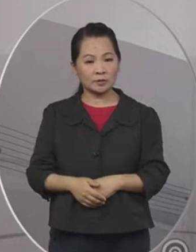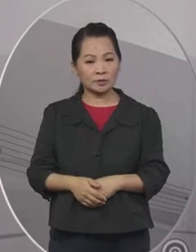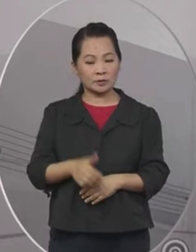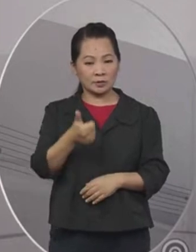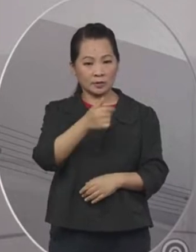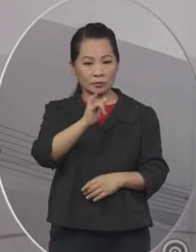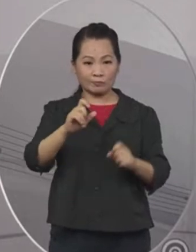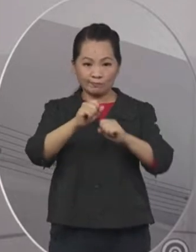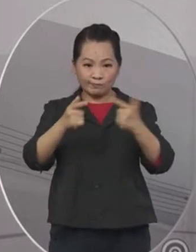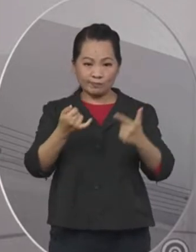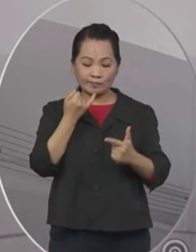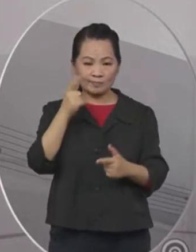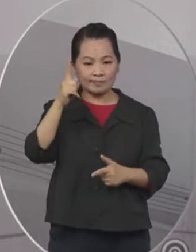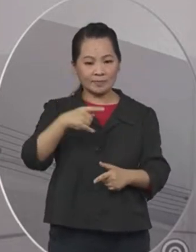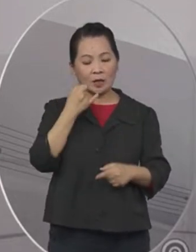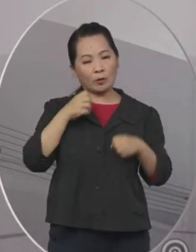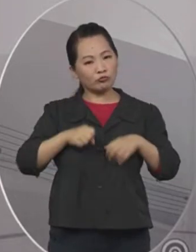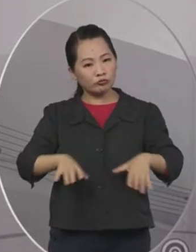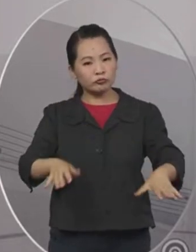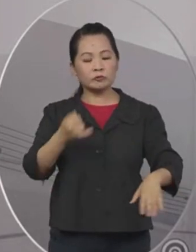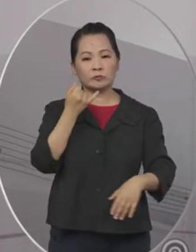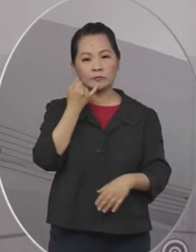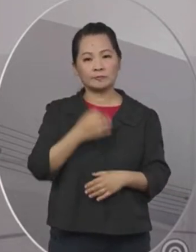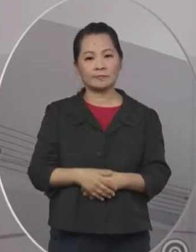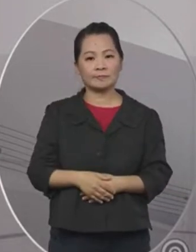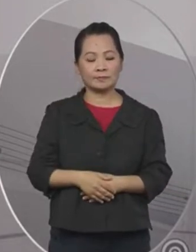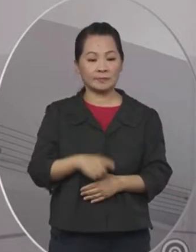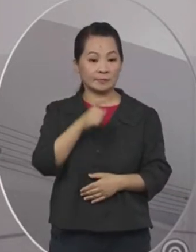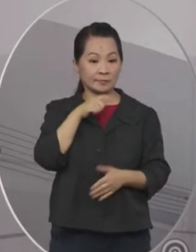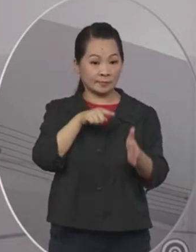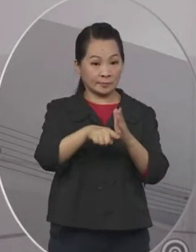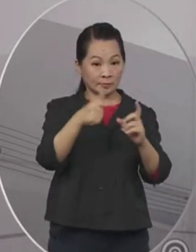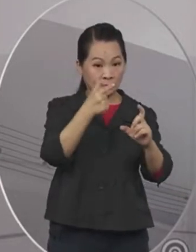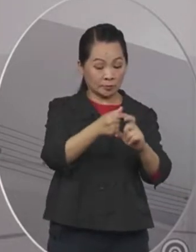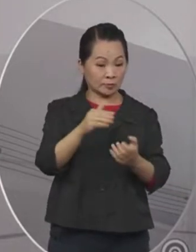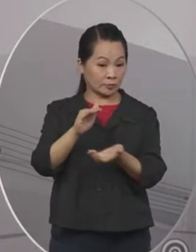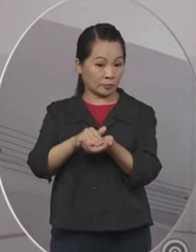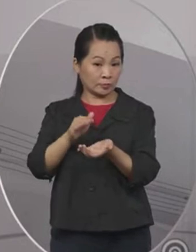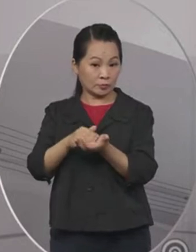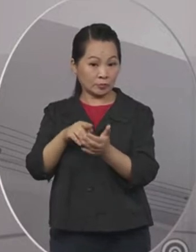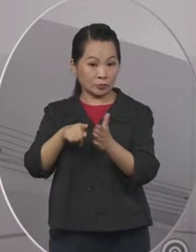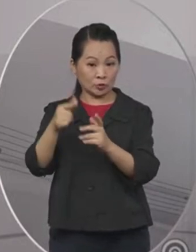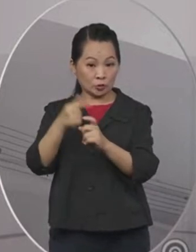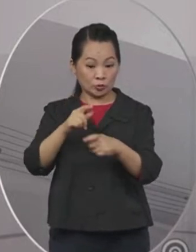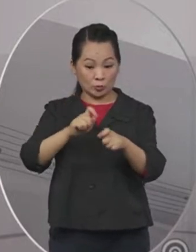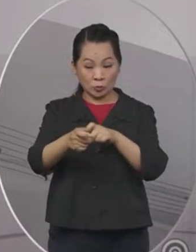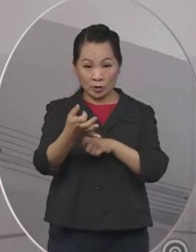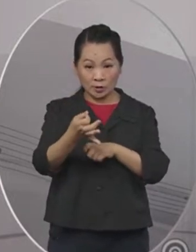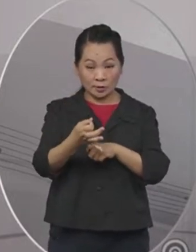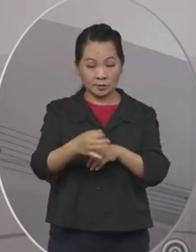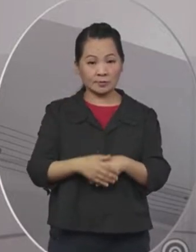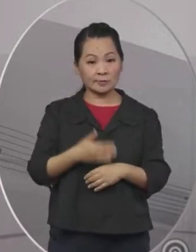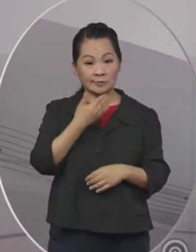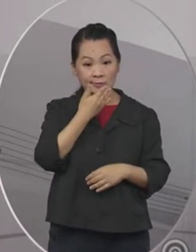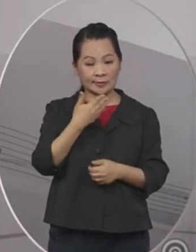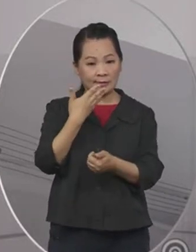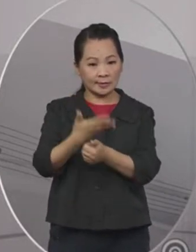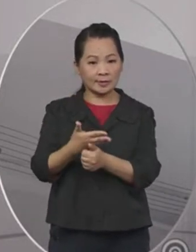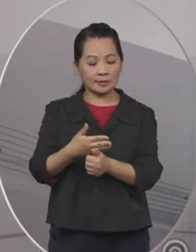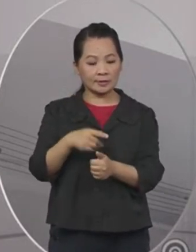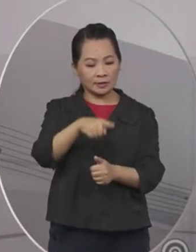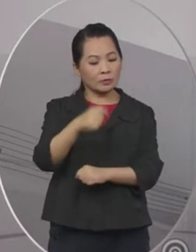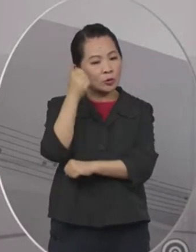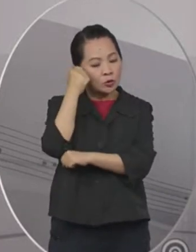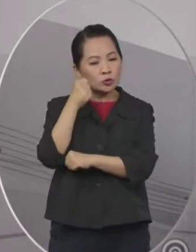此得到身心灵的解放，同时将性专区、博弈专区的部分税收回馈给当地弱势居